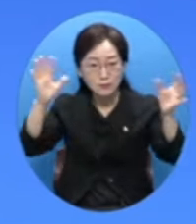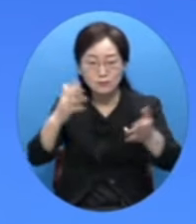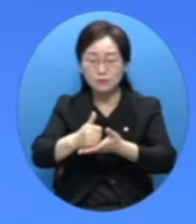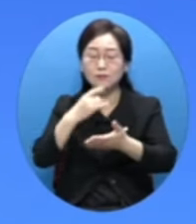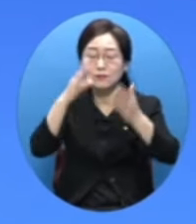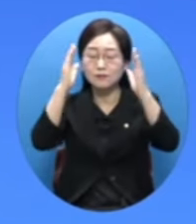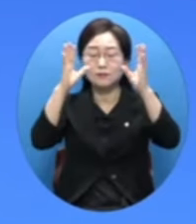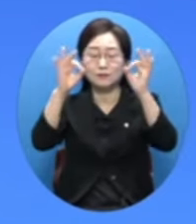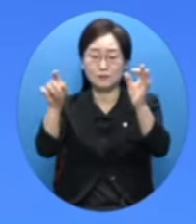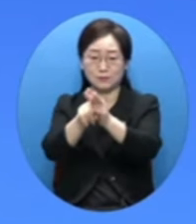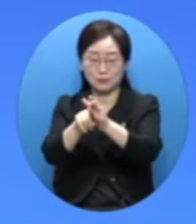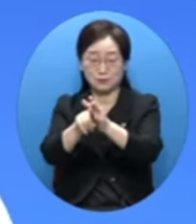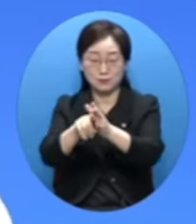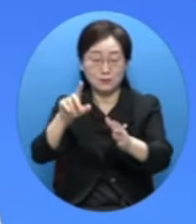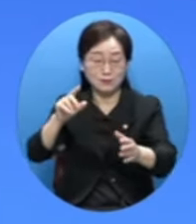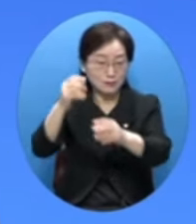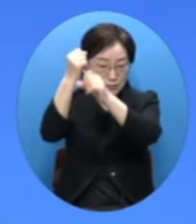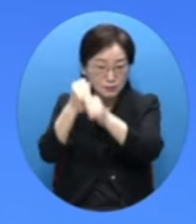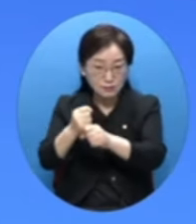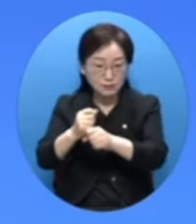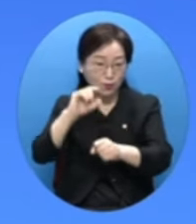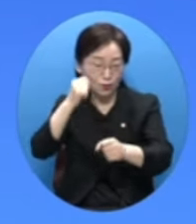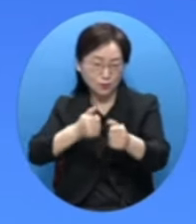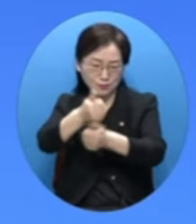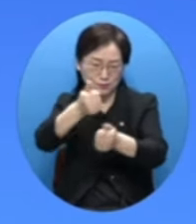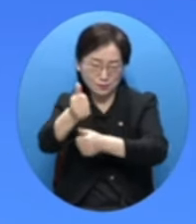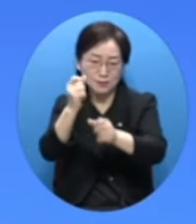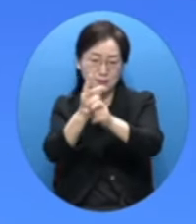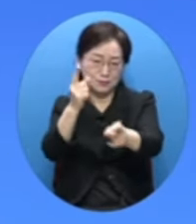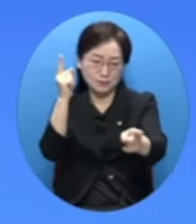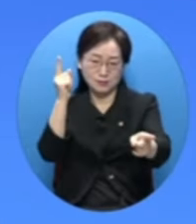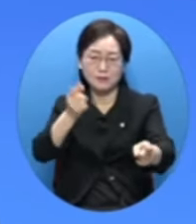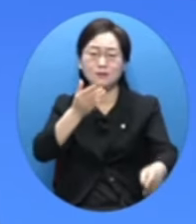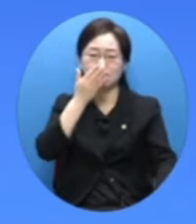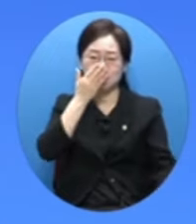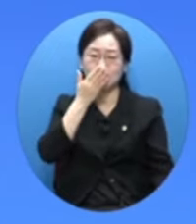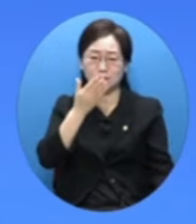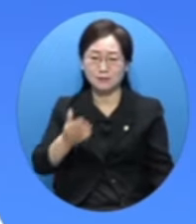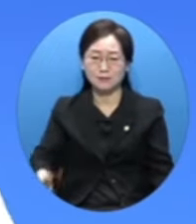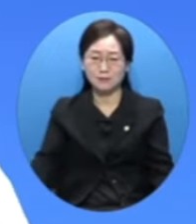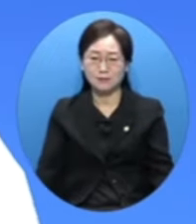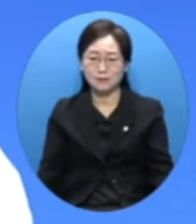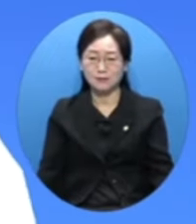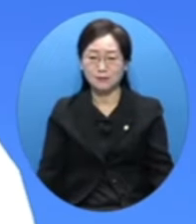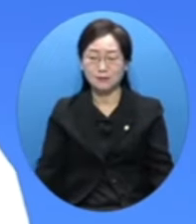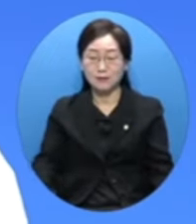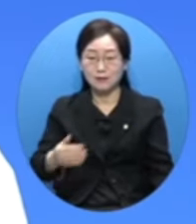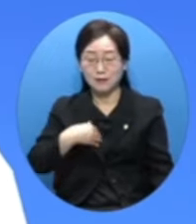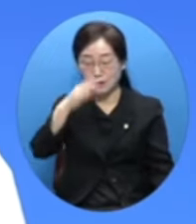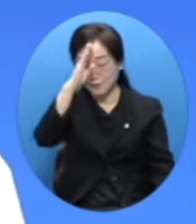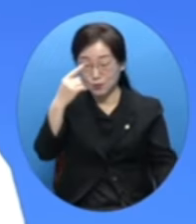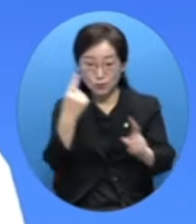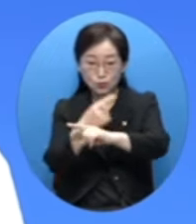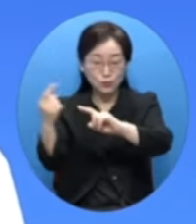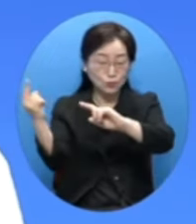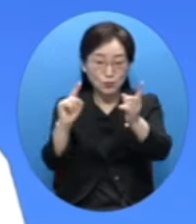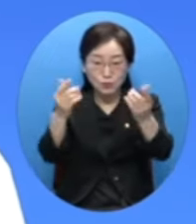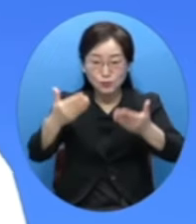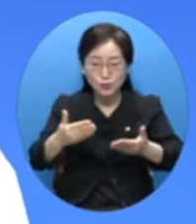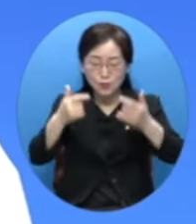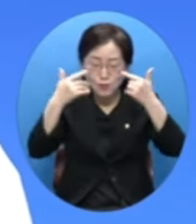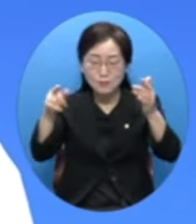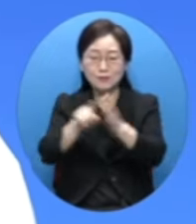믿고 의지하면 어려움도 이겨내고 승리하는 삶을 살아갈 수가 있게 되는 것입니다. 내 병을 고쳐주신다고 하는 확실한 믿음을